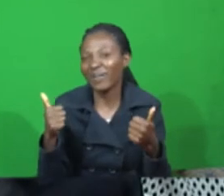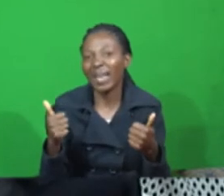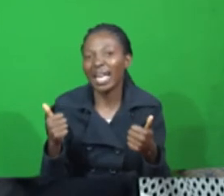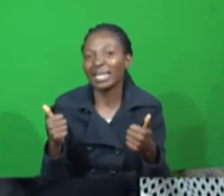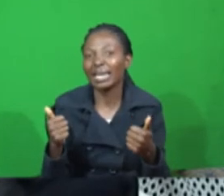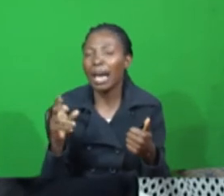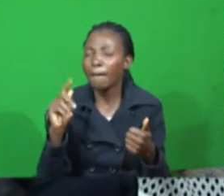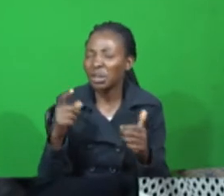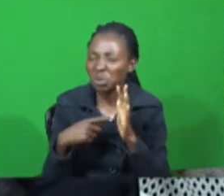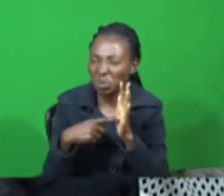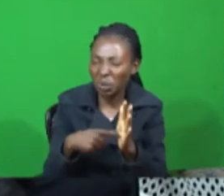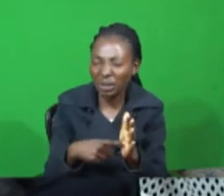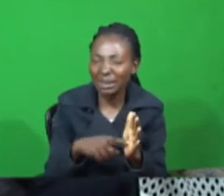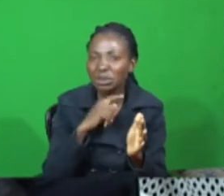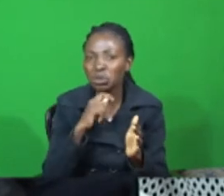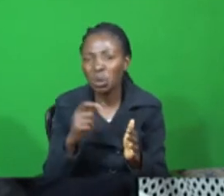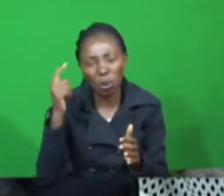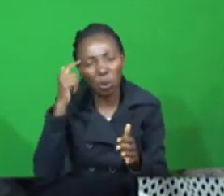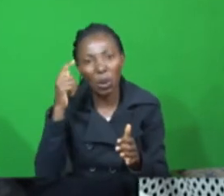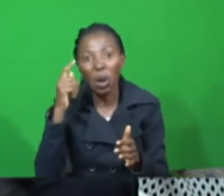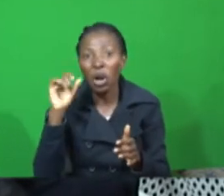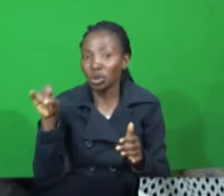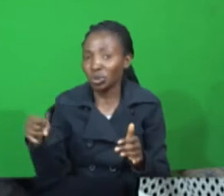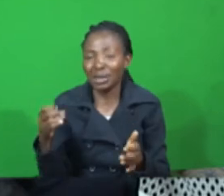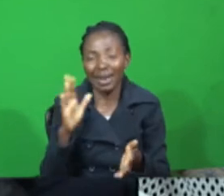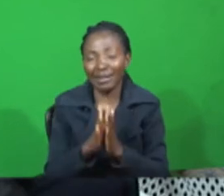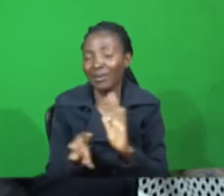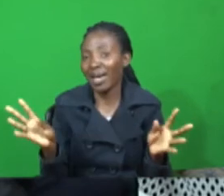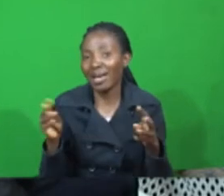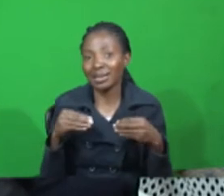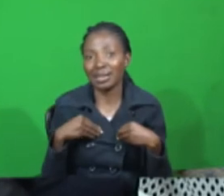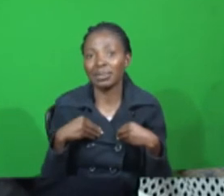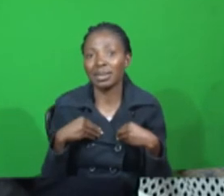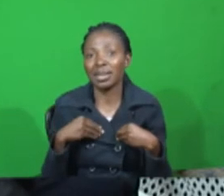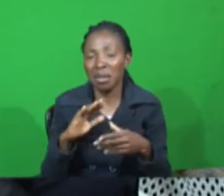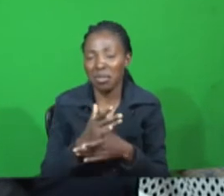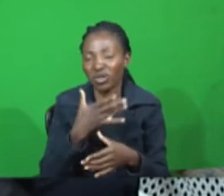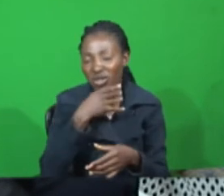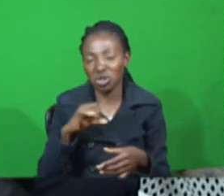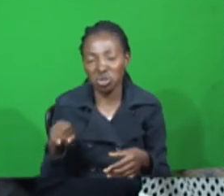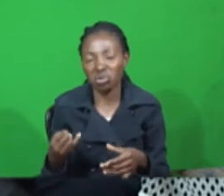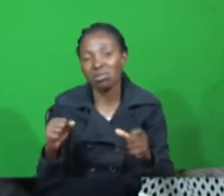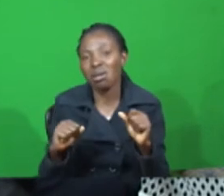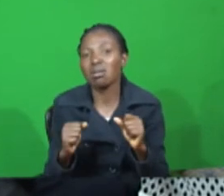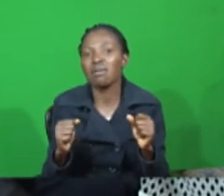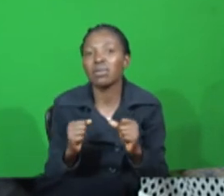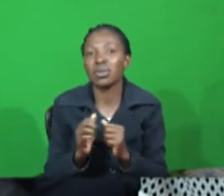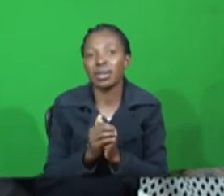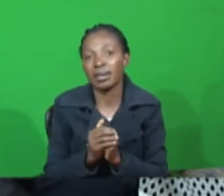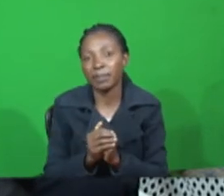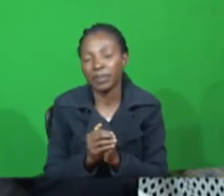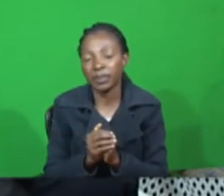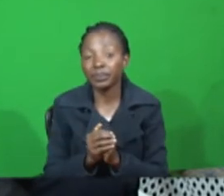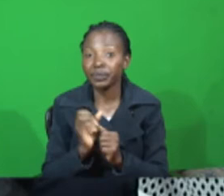kuti abude pachena aiziya kuti uyu Judha abvume kwaIsraeri havadi. Saka ndobva azvivhara.